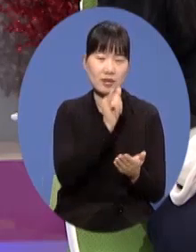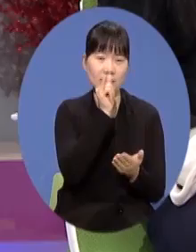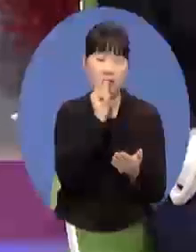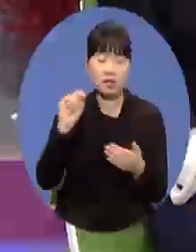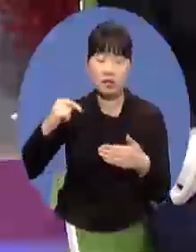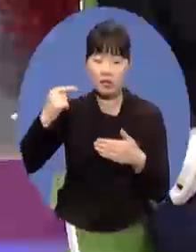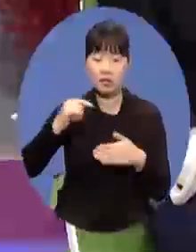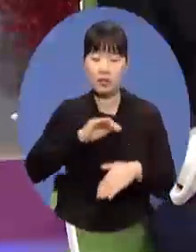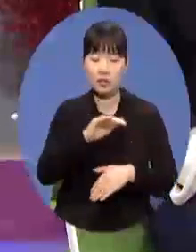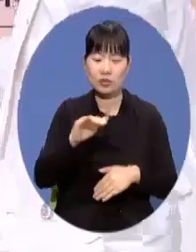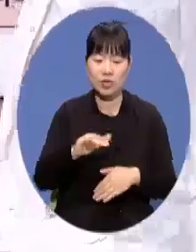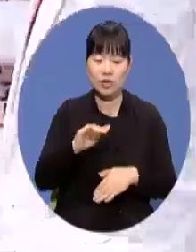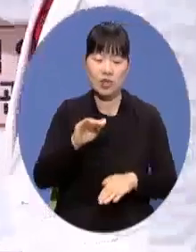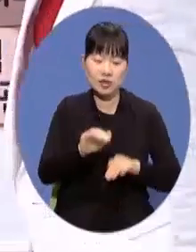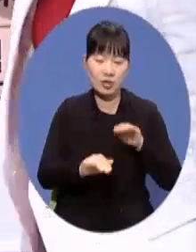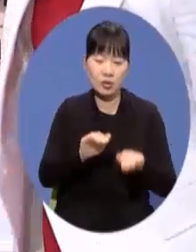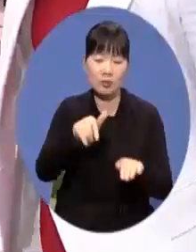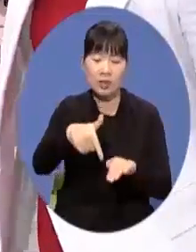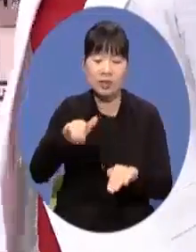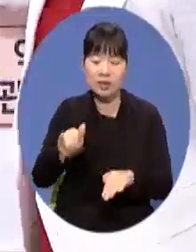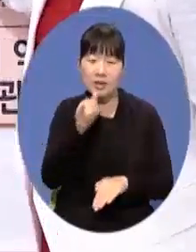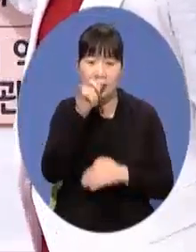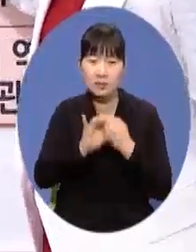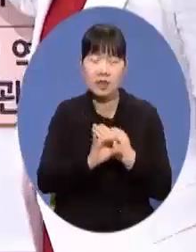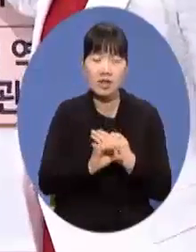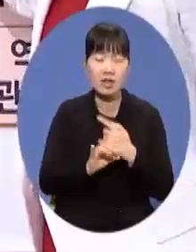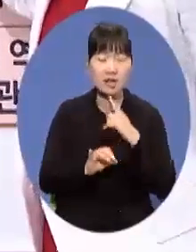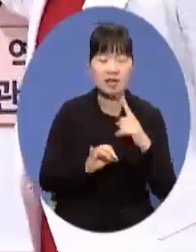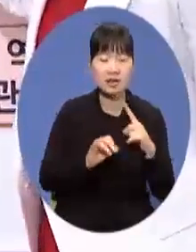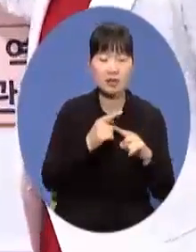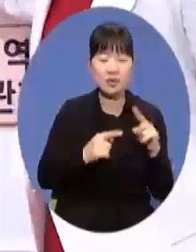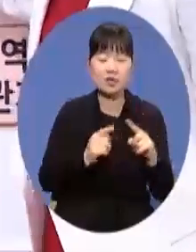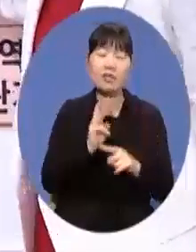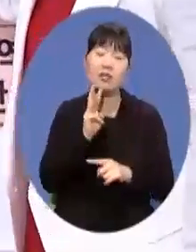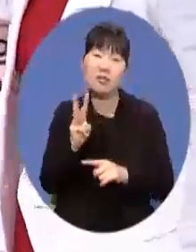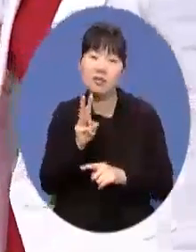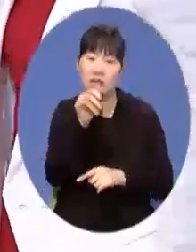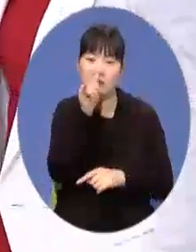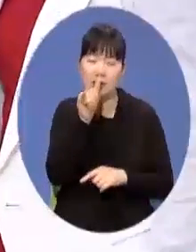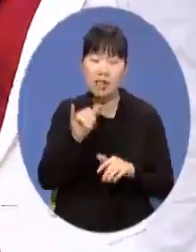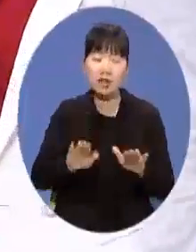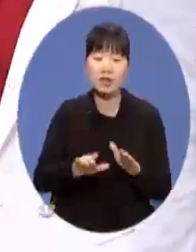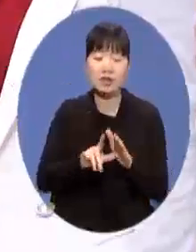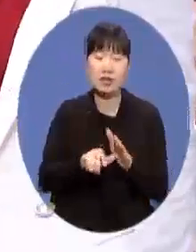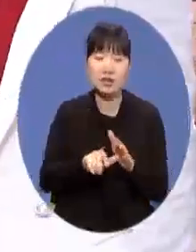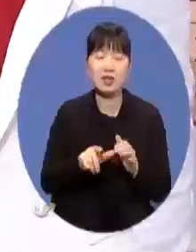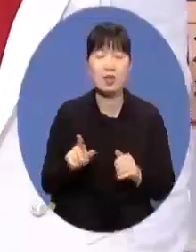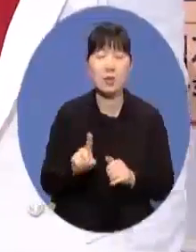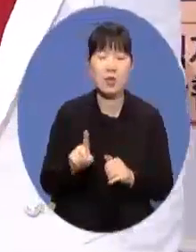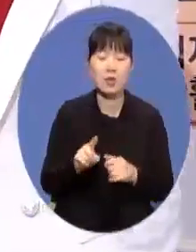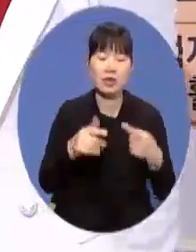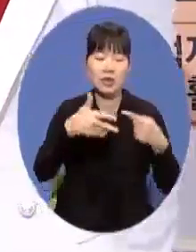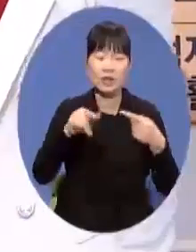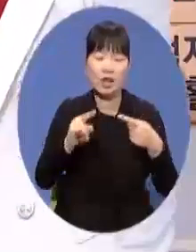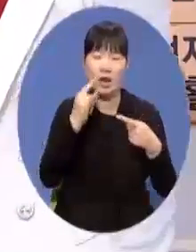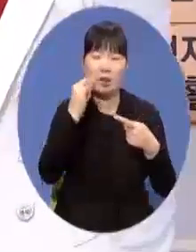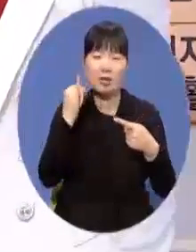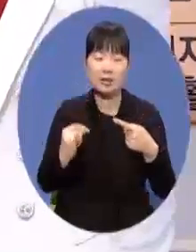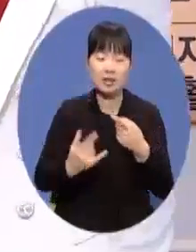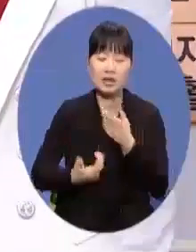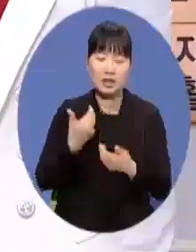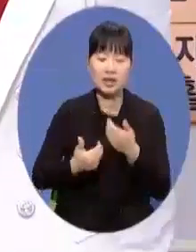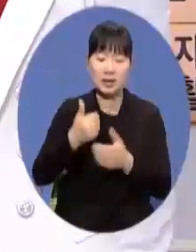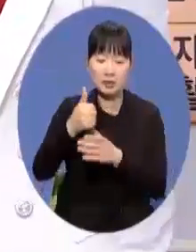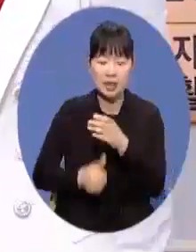그 다음에 우리가 이제 거름막이라고 하면 1세 반에서 이제 3세인데 이 시기가 이제 사실은 마에 1차적으로 어머님들이